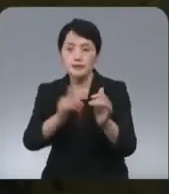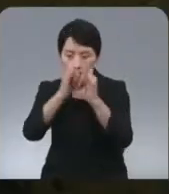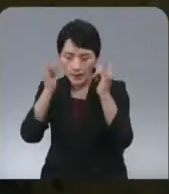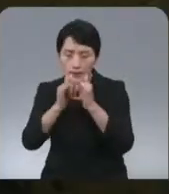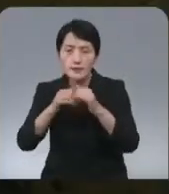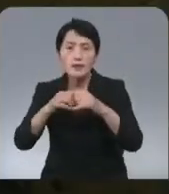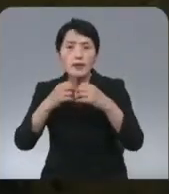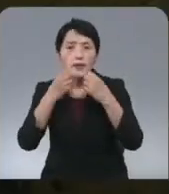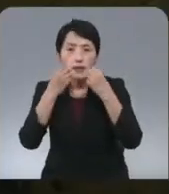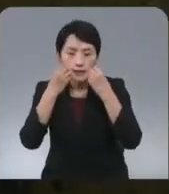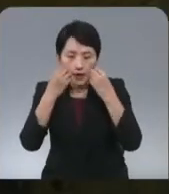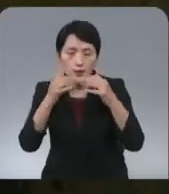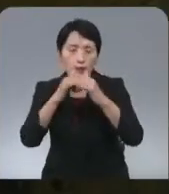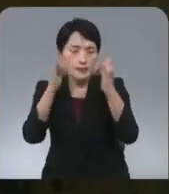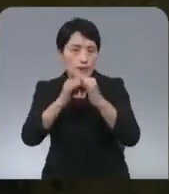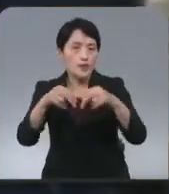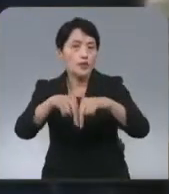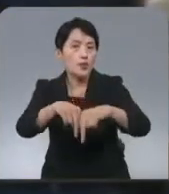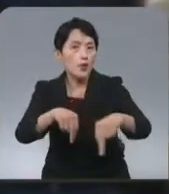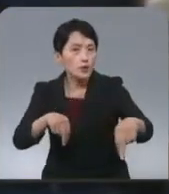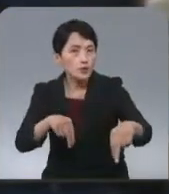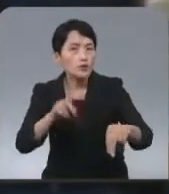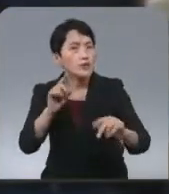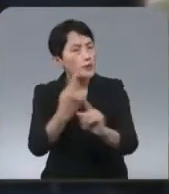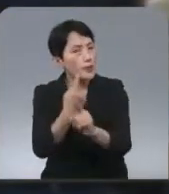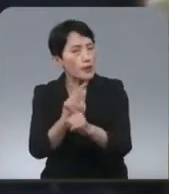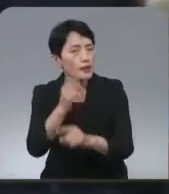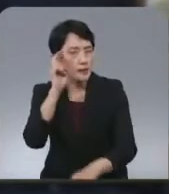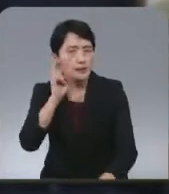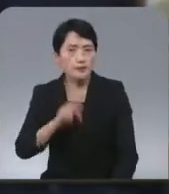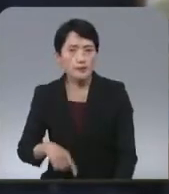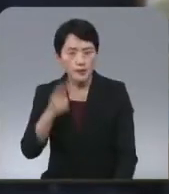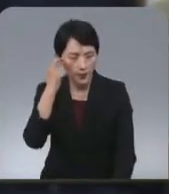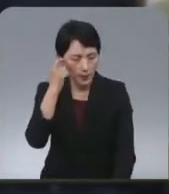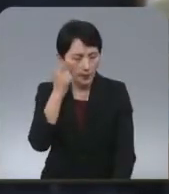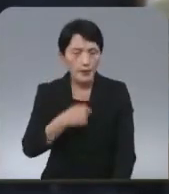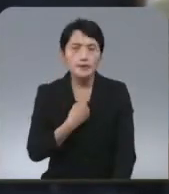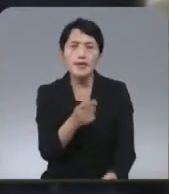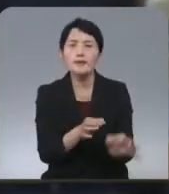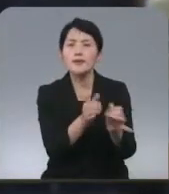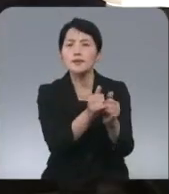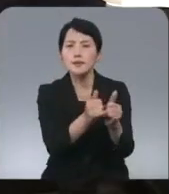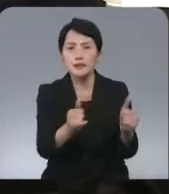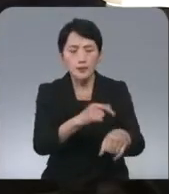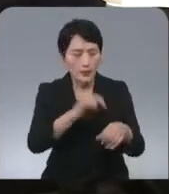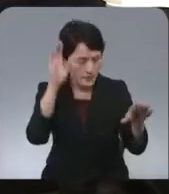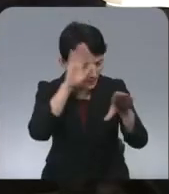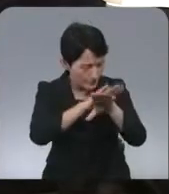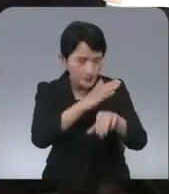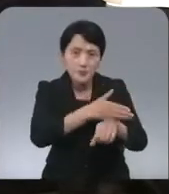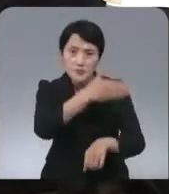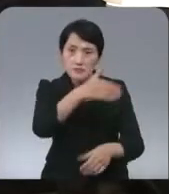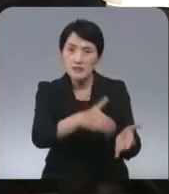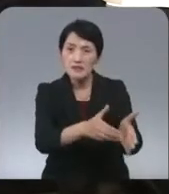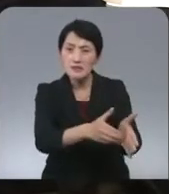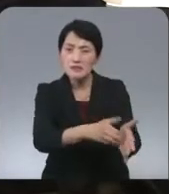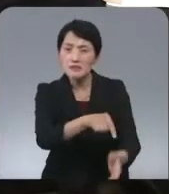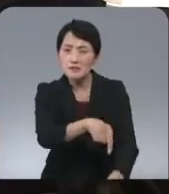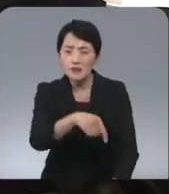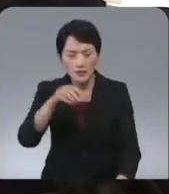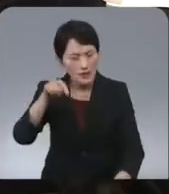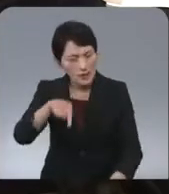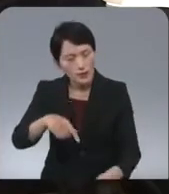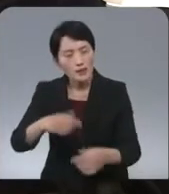от жестких мер социального дистанцирования прежде чем принять какое-либо решение правительства про консультируется с